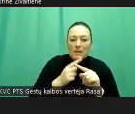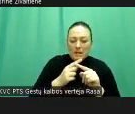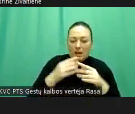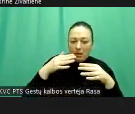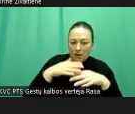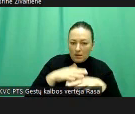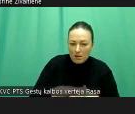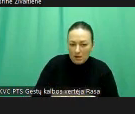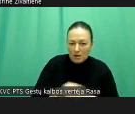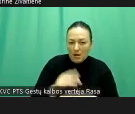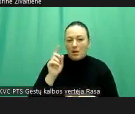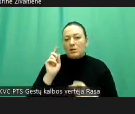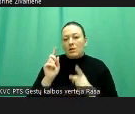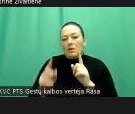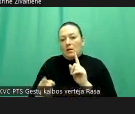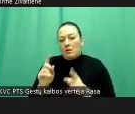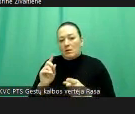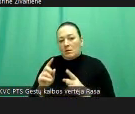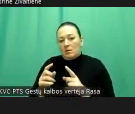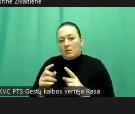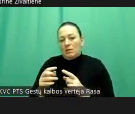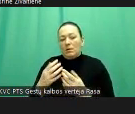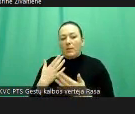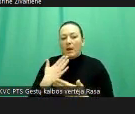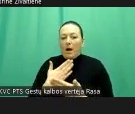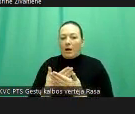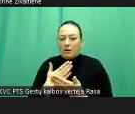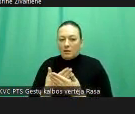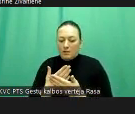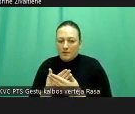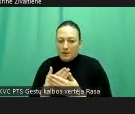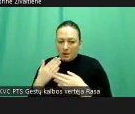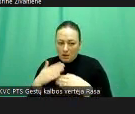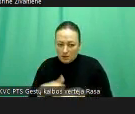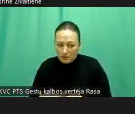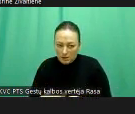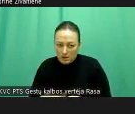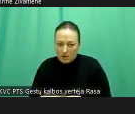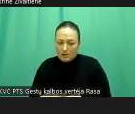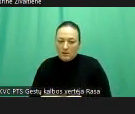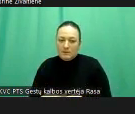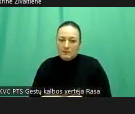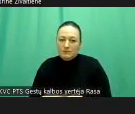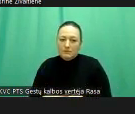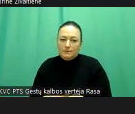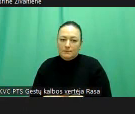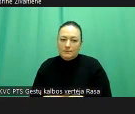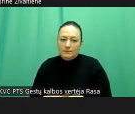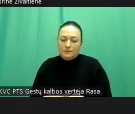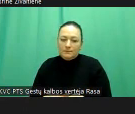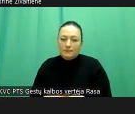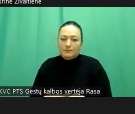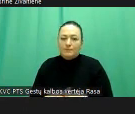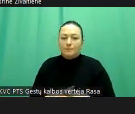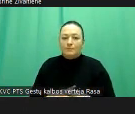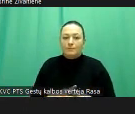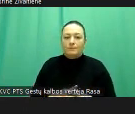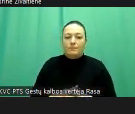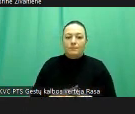integracija arba interaktyvąją integraciją.